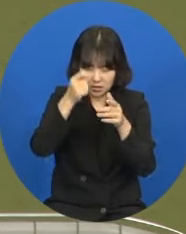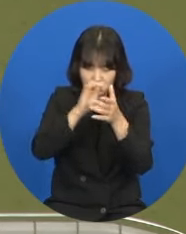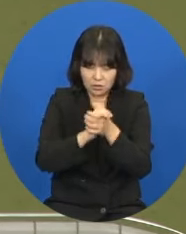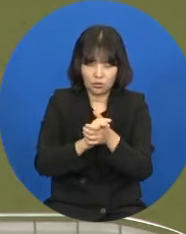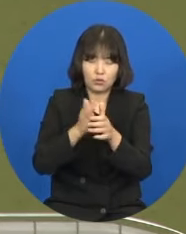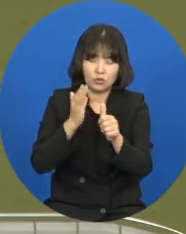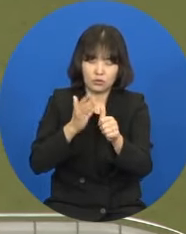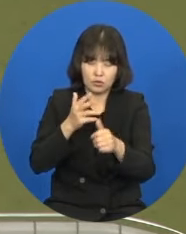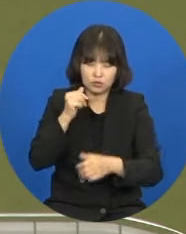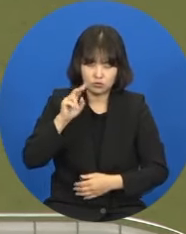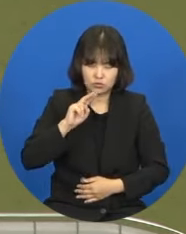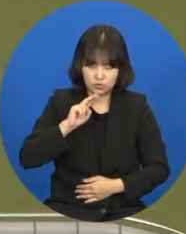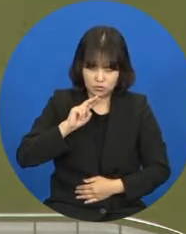주의 한마 외 기도하겠습니다 주여